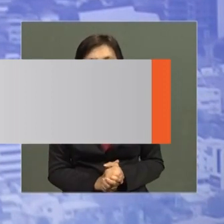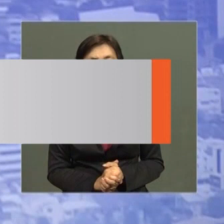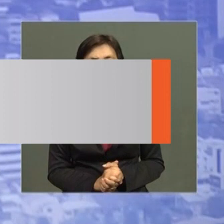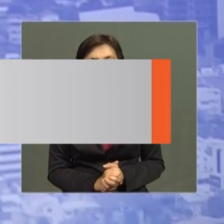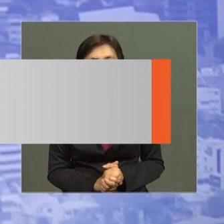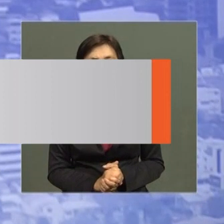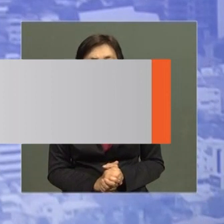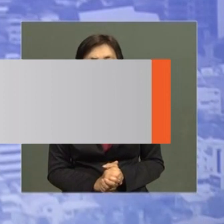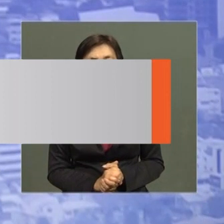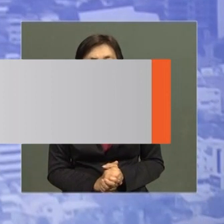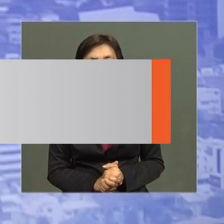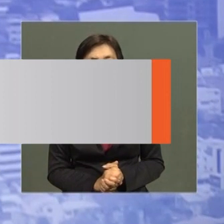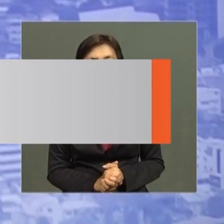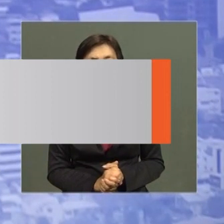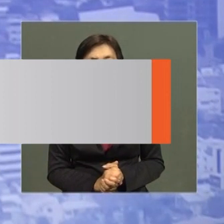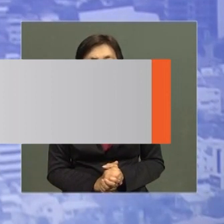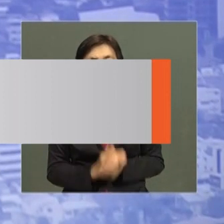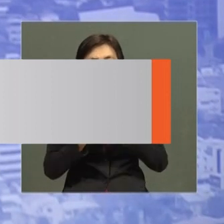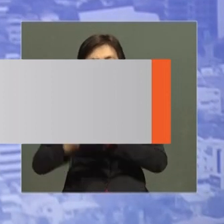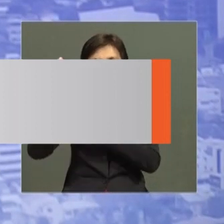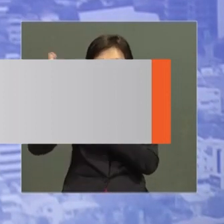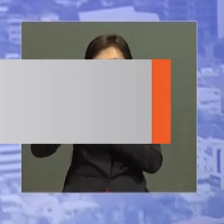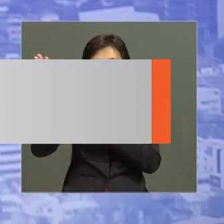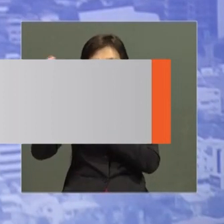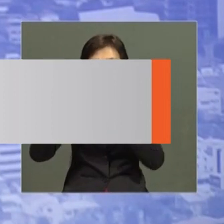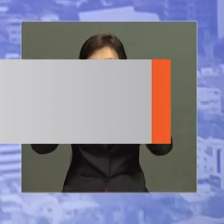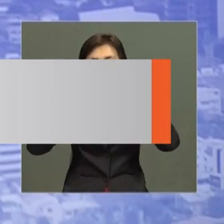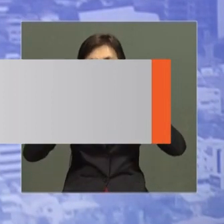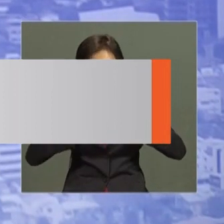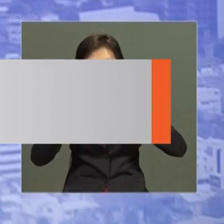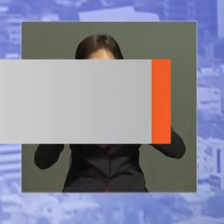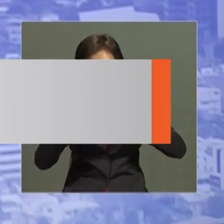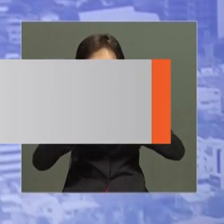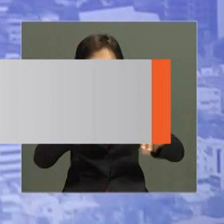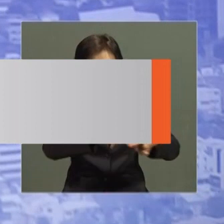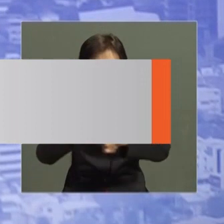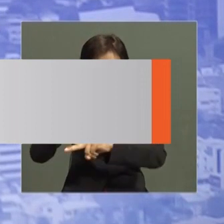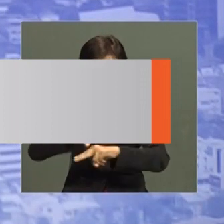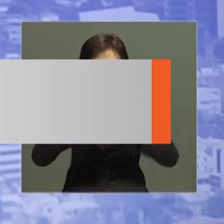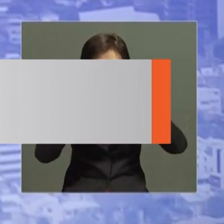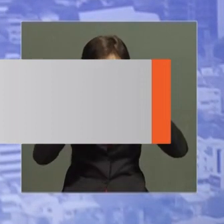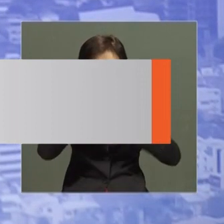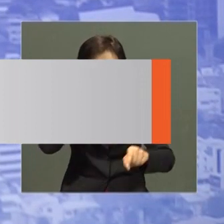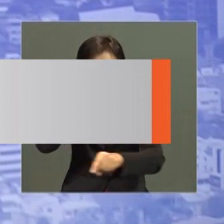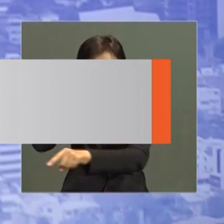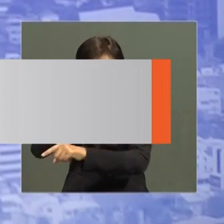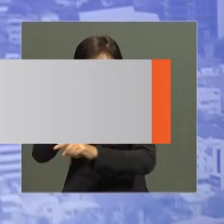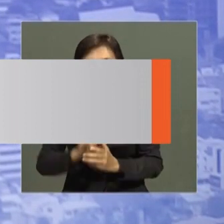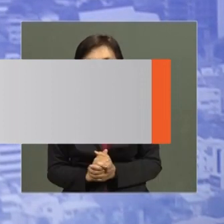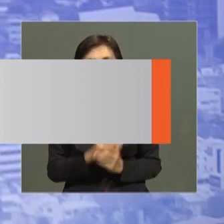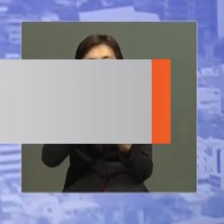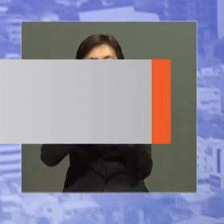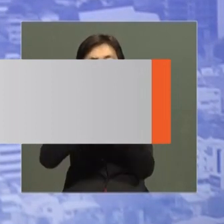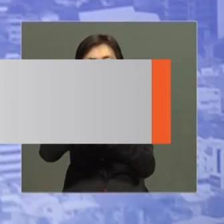เฉพาะผู้ที่ทำการอภิปรายเท่านั้นนะคะและที่ประชุมนะก็จะมีการกำหนดออก